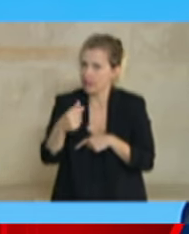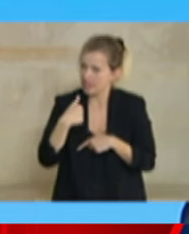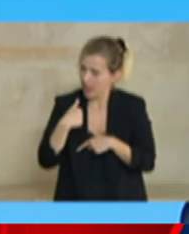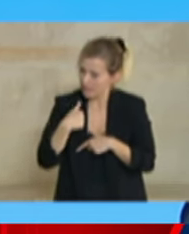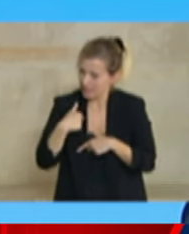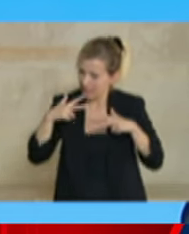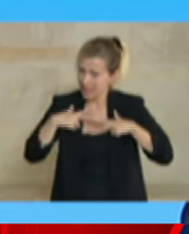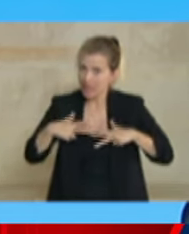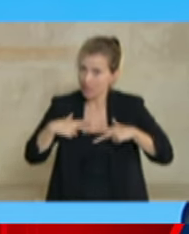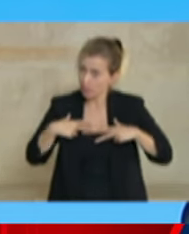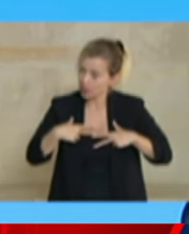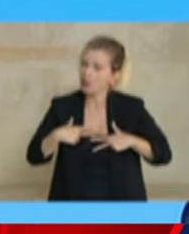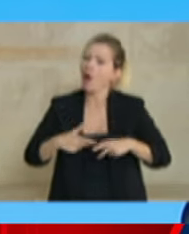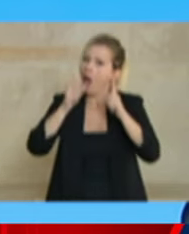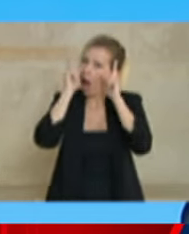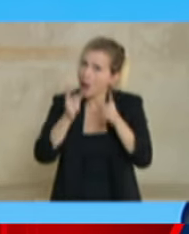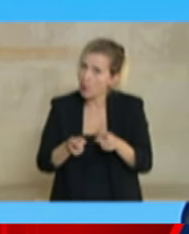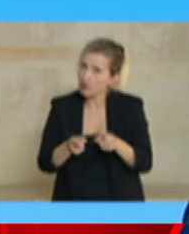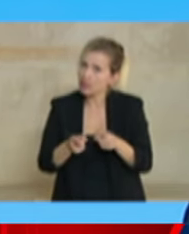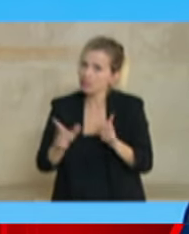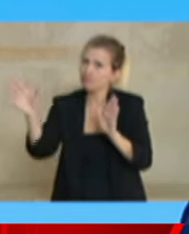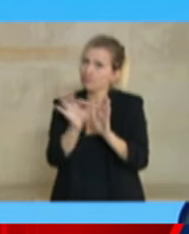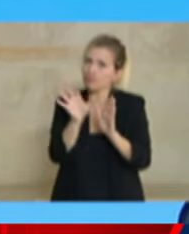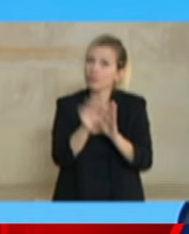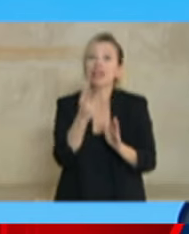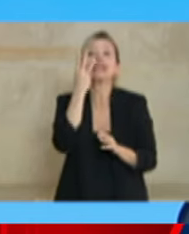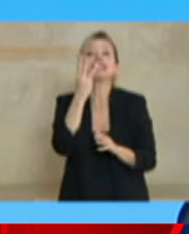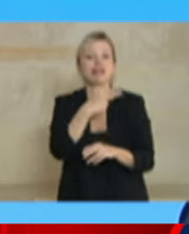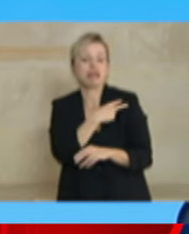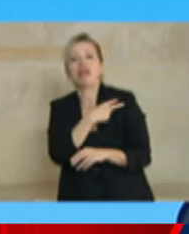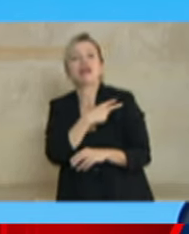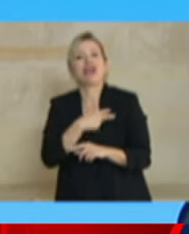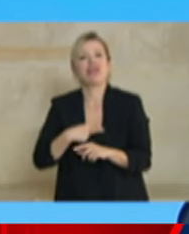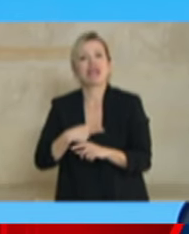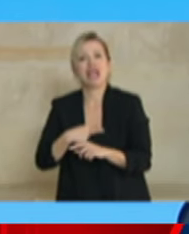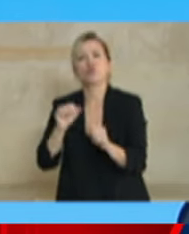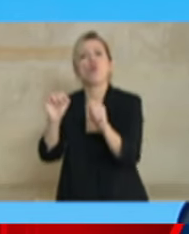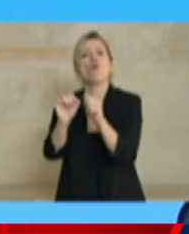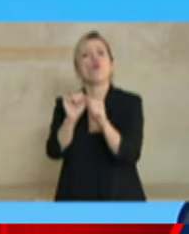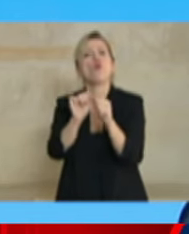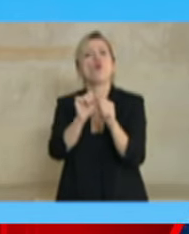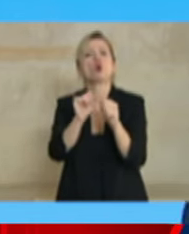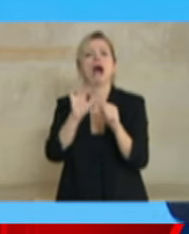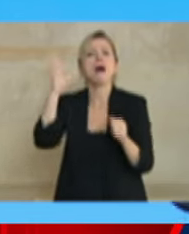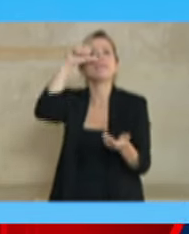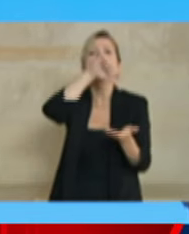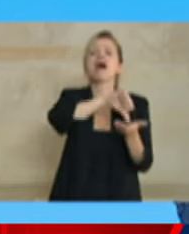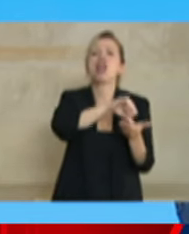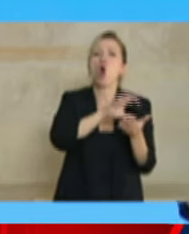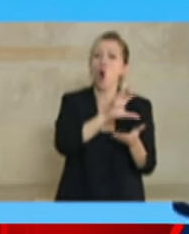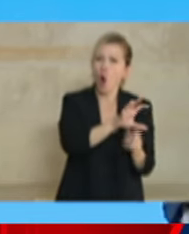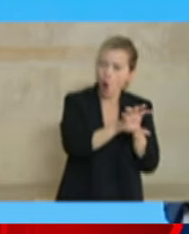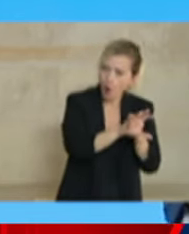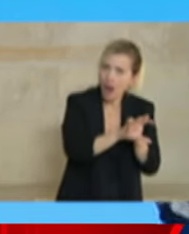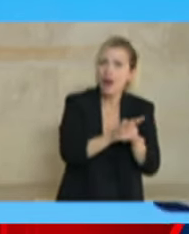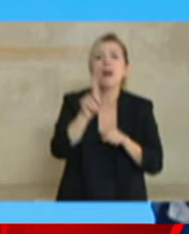θα στείλει τρεις καθηγητές από το πιο κοντινό σχολείο, από την Παλαιόχωρα, ώστε να γίνονται κάποια μαθήματα,